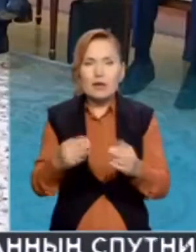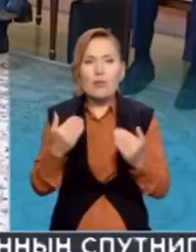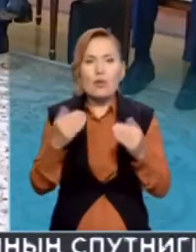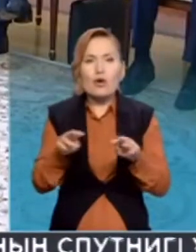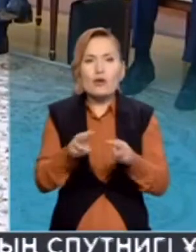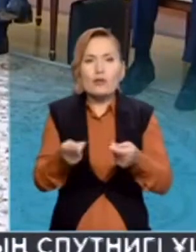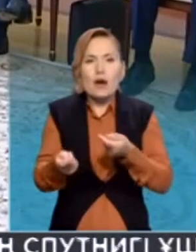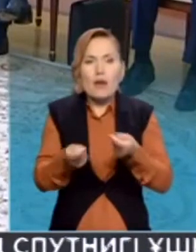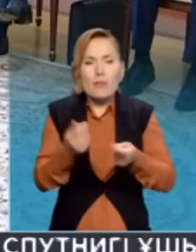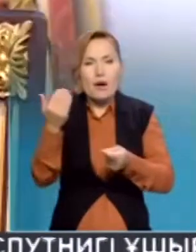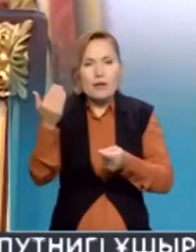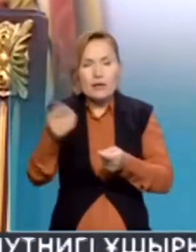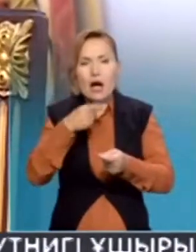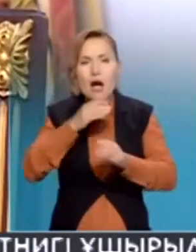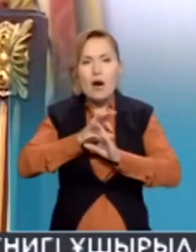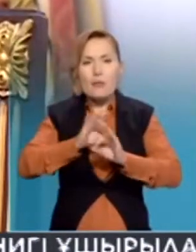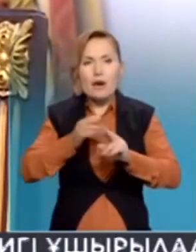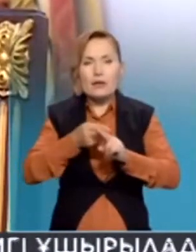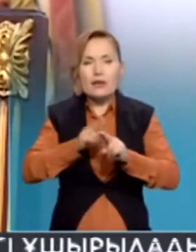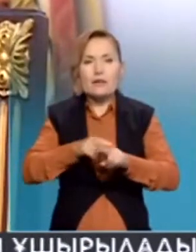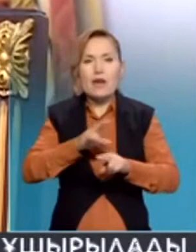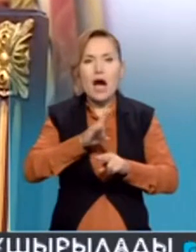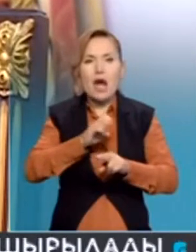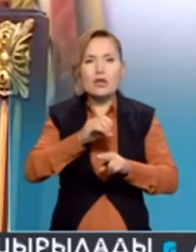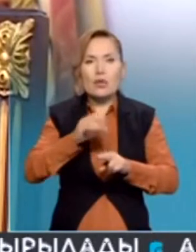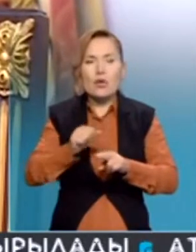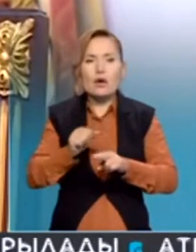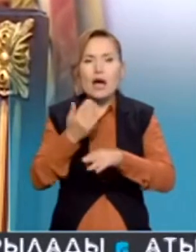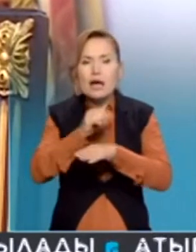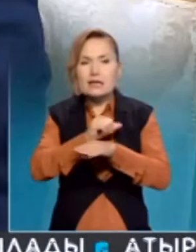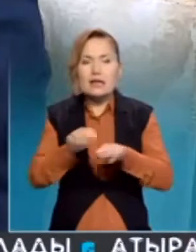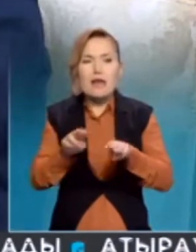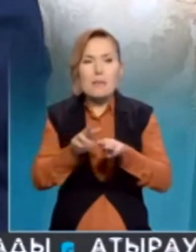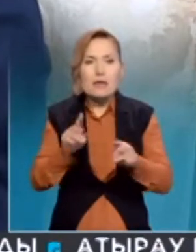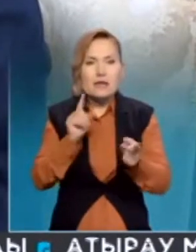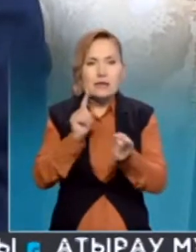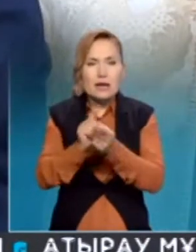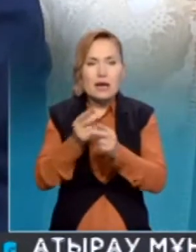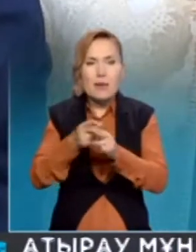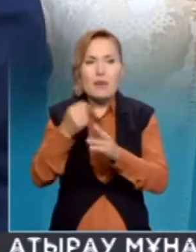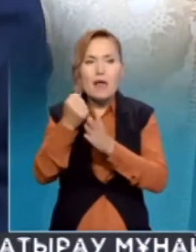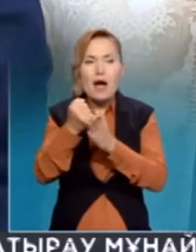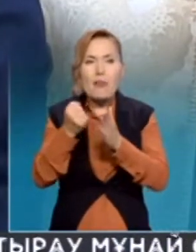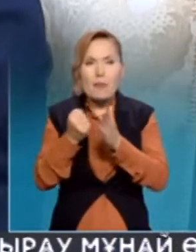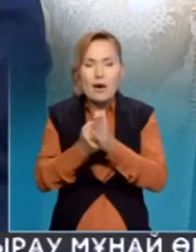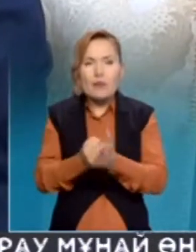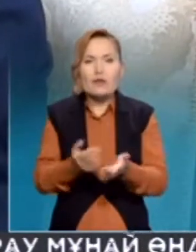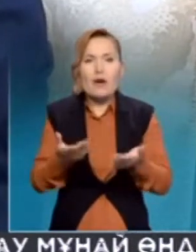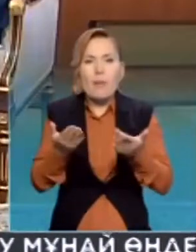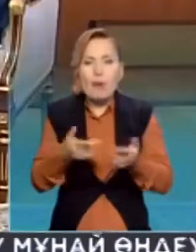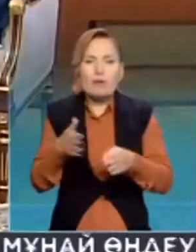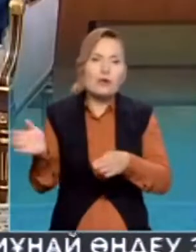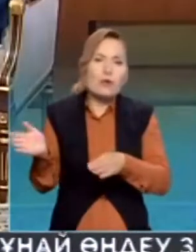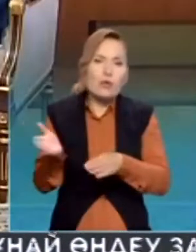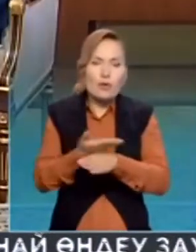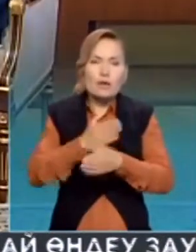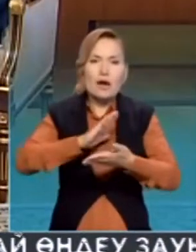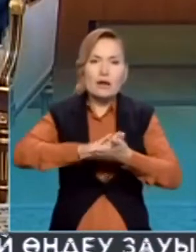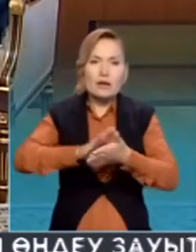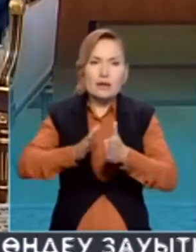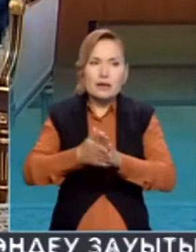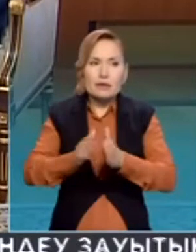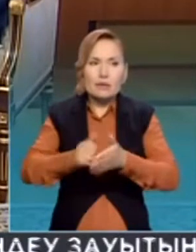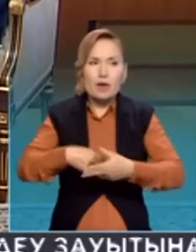істер министрі Мұхтар Тілеуберді Андорра сыртқы істер министрі Мария Убахпен кездесіп, визалық талаптардан өзара босату туралы келісімге қол